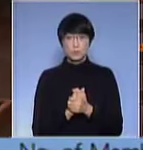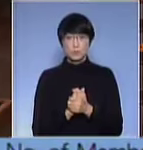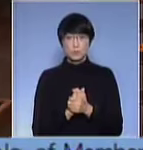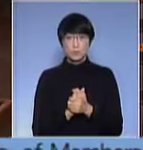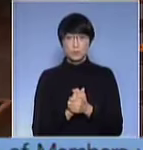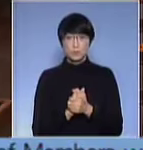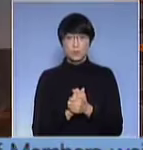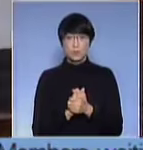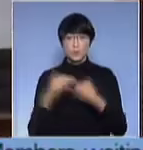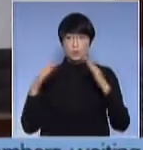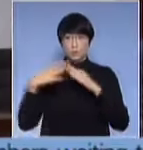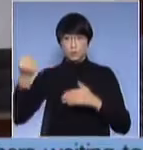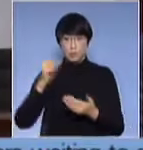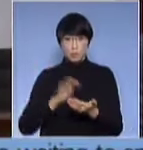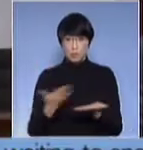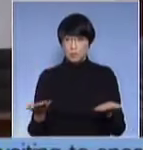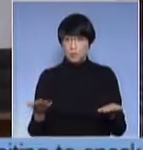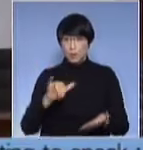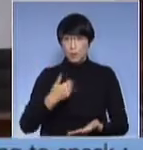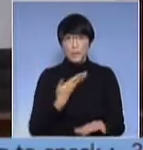主席啊，局長未到。